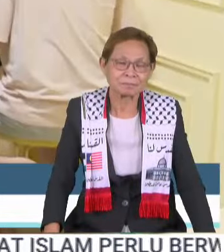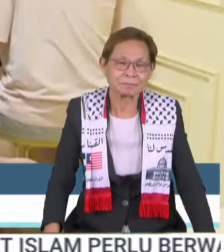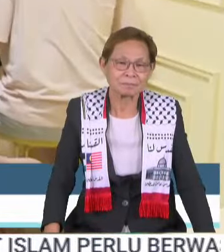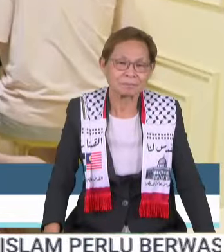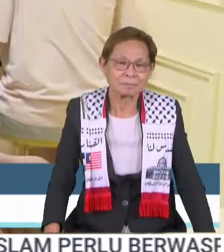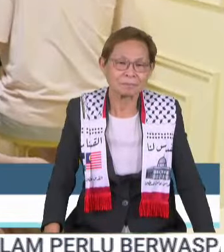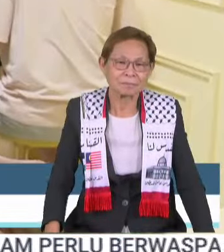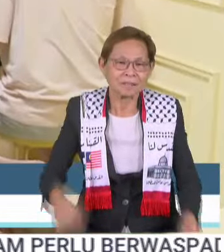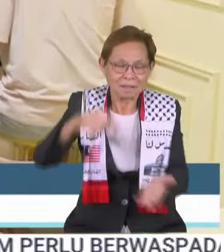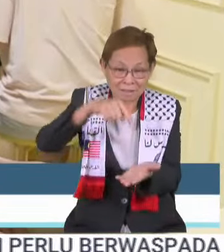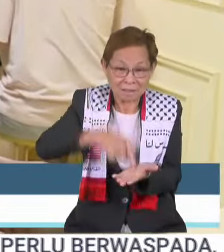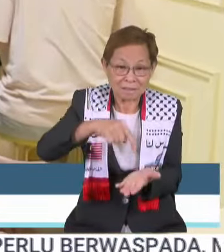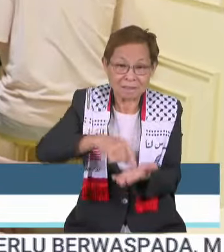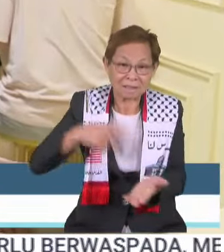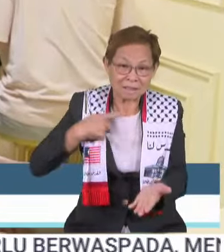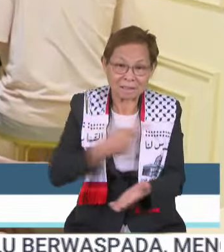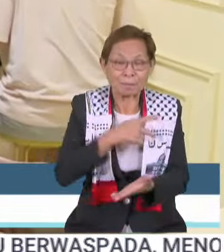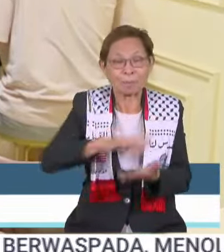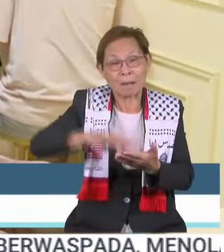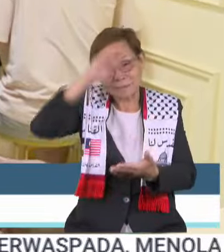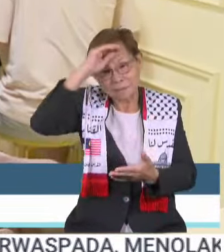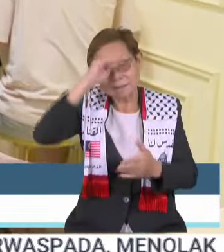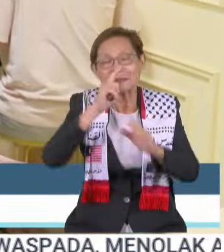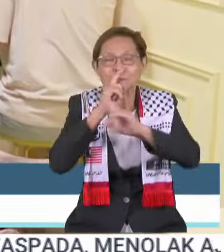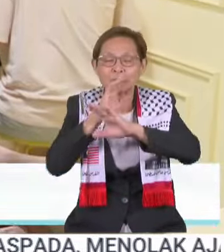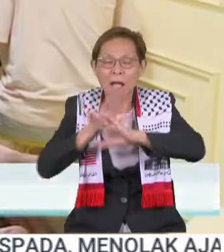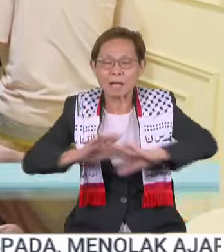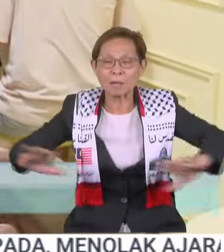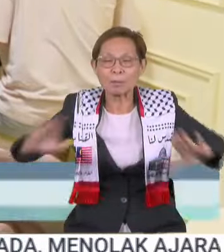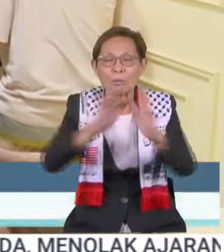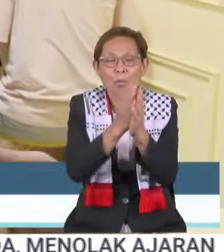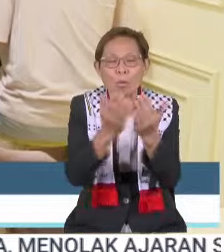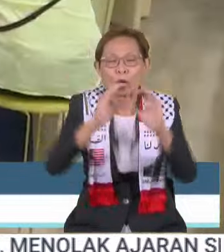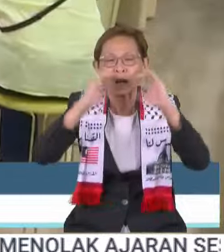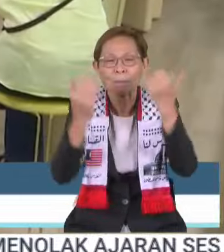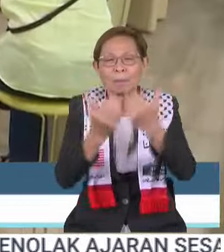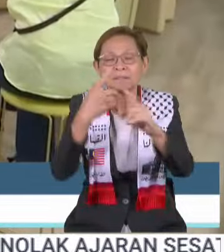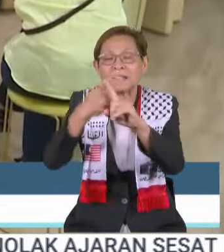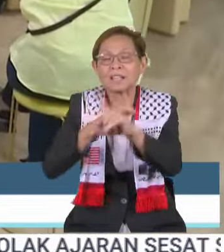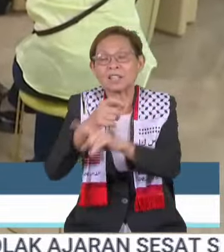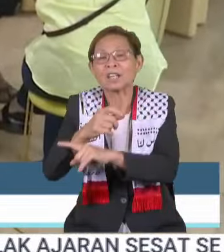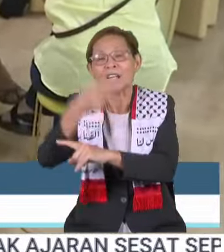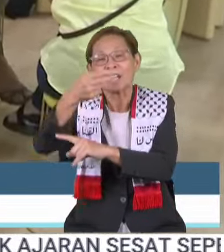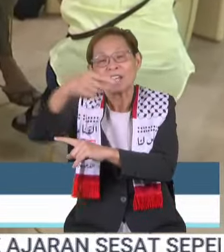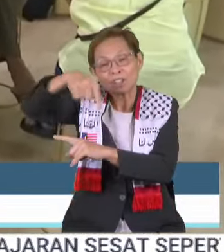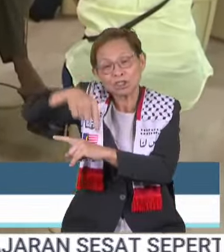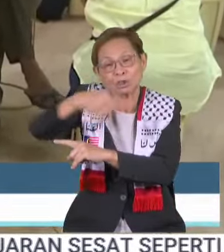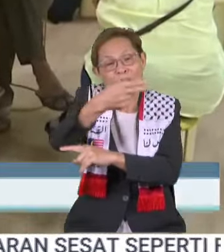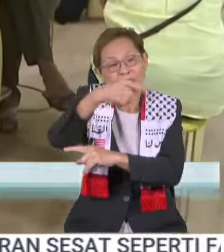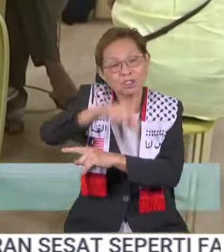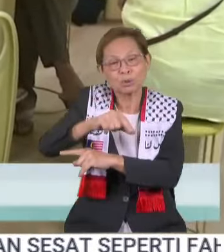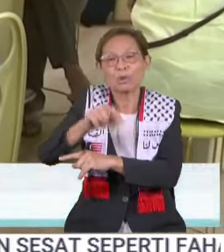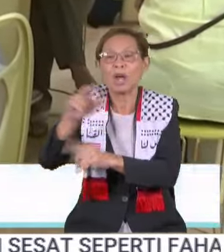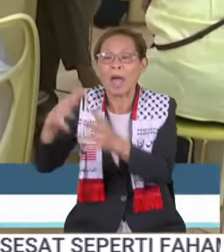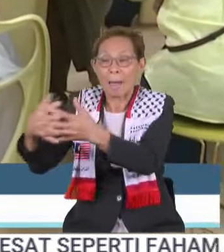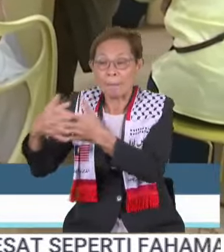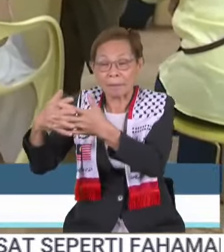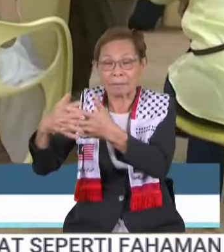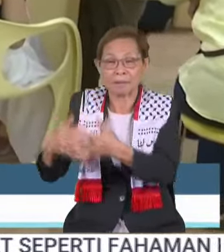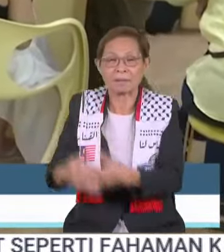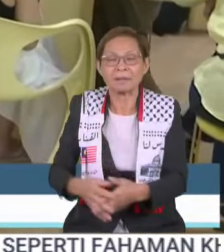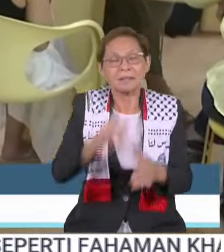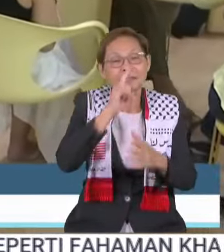Sebab so, yang ini kita belajar daripada Silent Book Club HQ dekat USA sebab actually asasnya group apa Silent Book Club ni